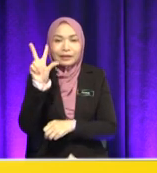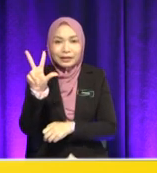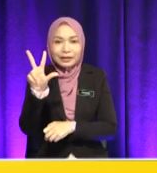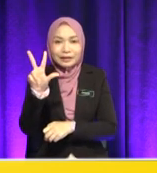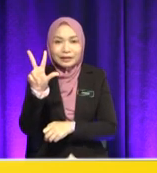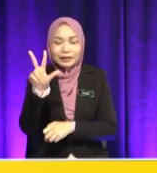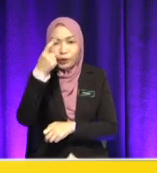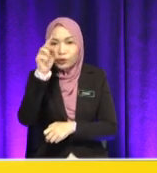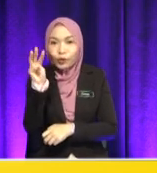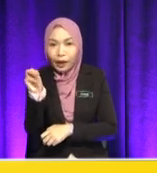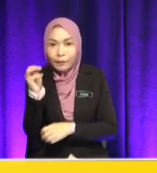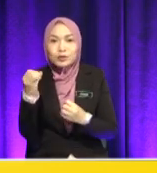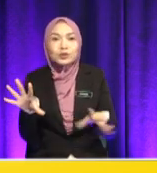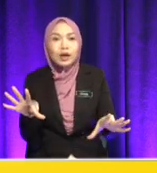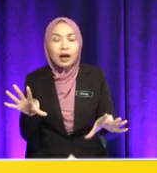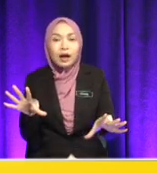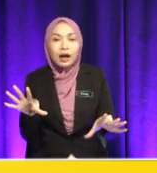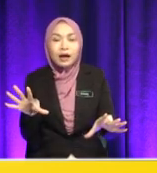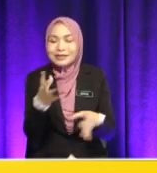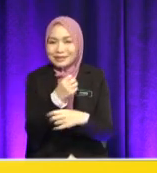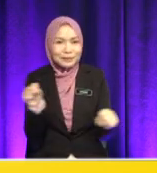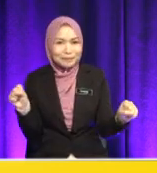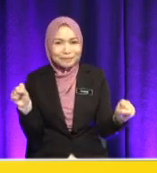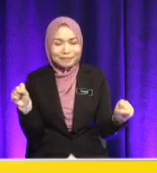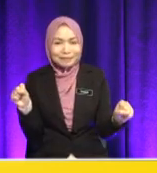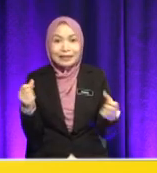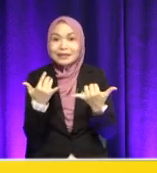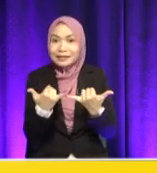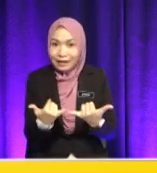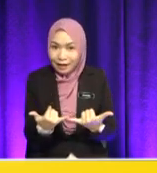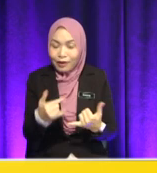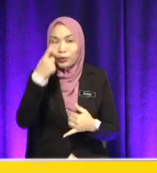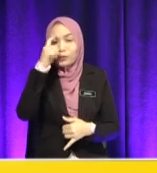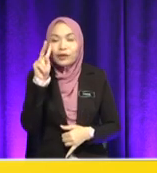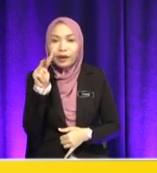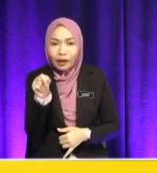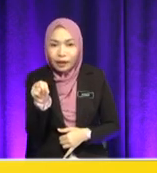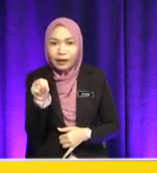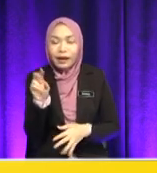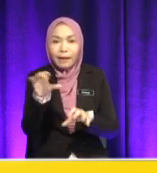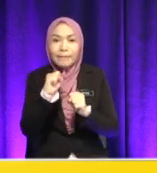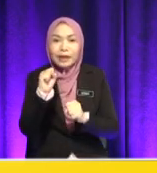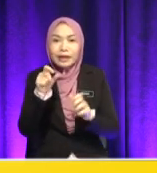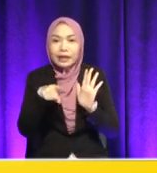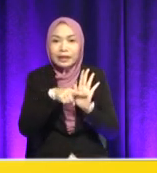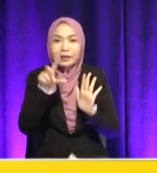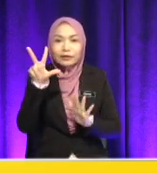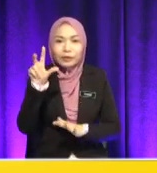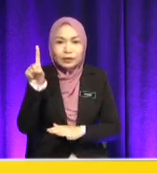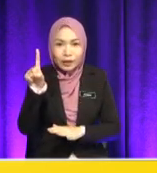Oke untuk info pula oke kita ambil tempat yang sama negatif 31 Oke tambah 23